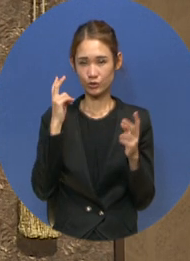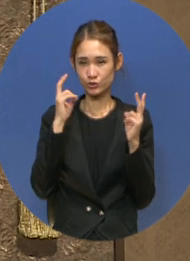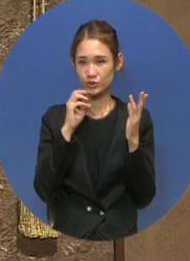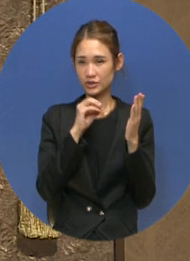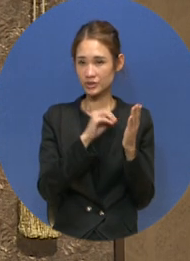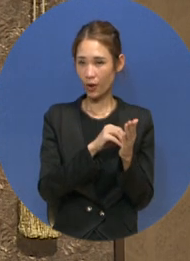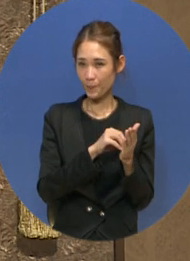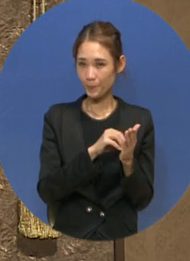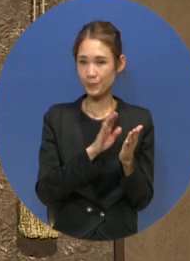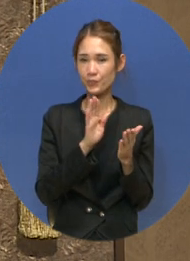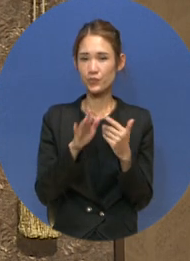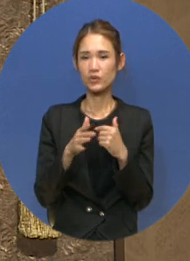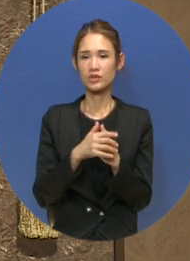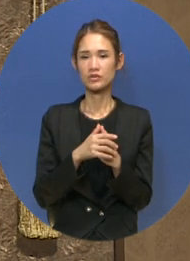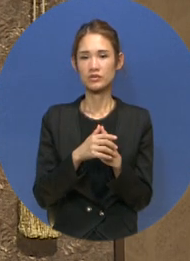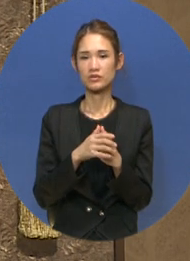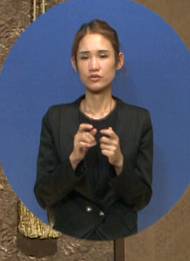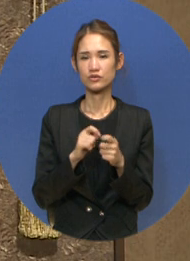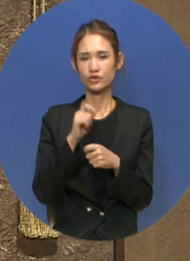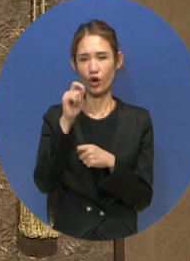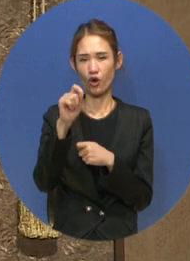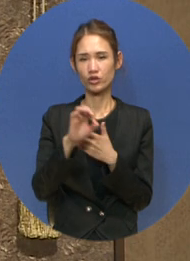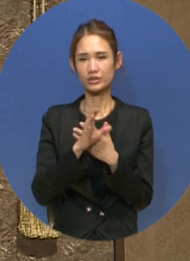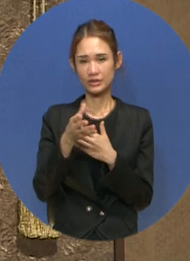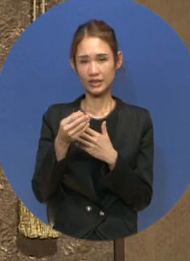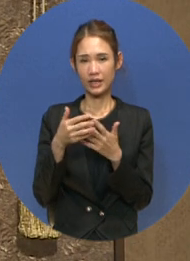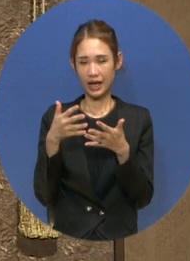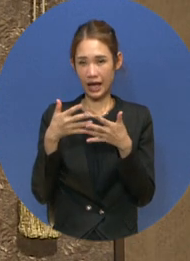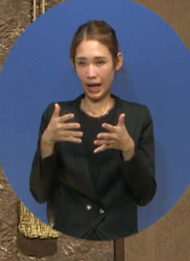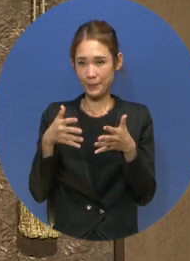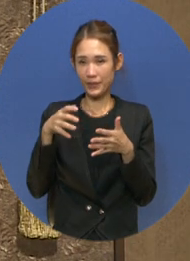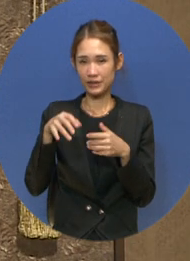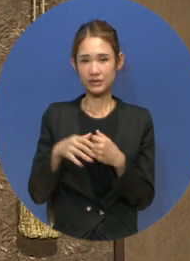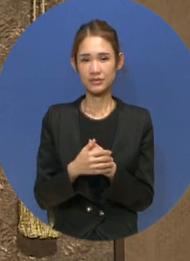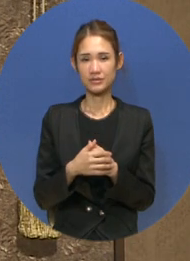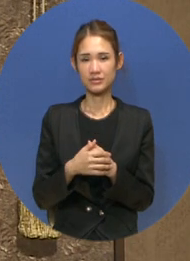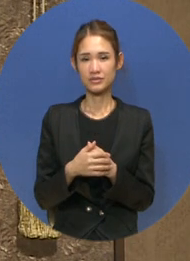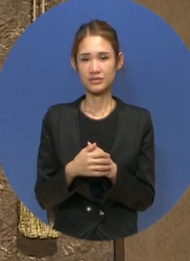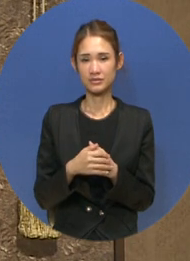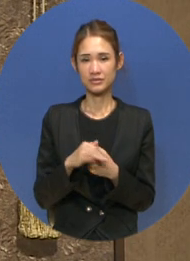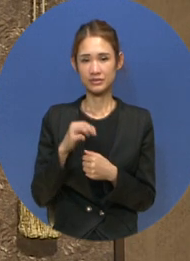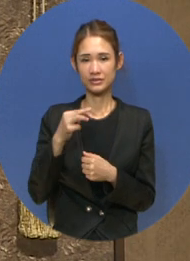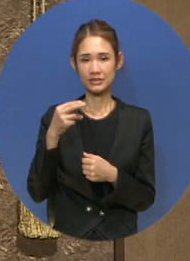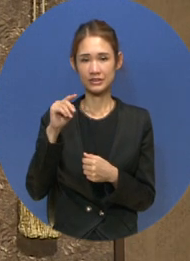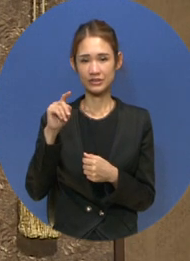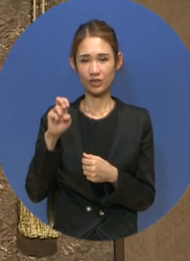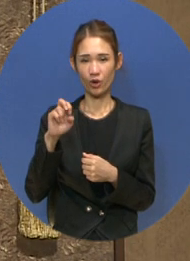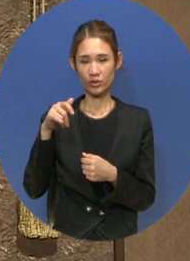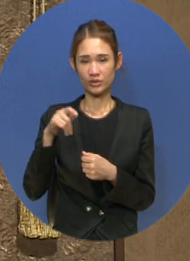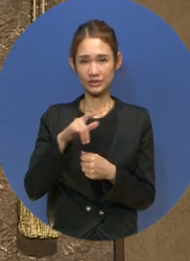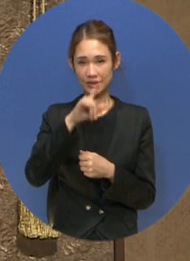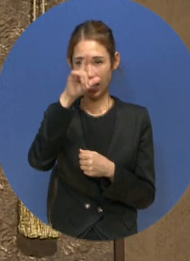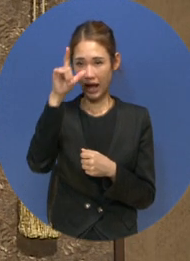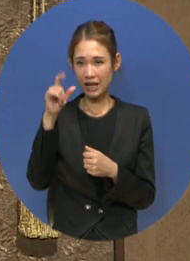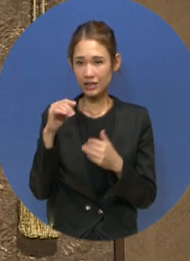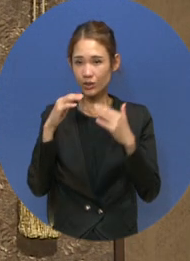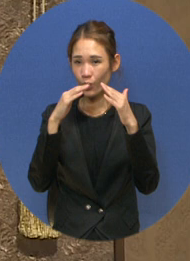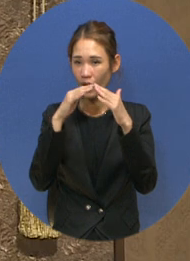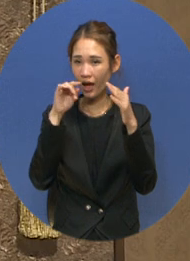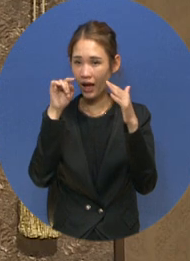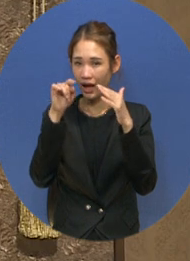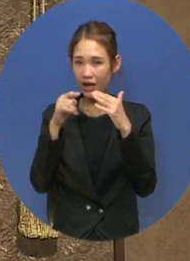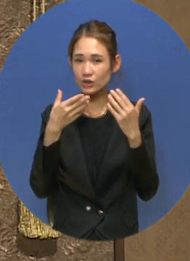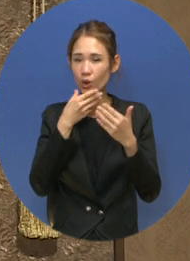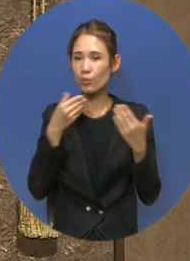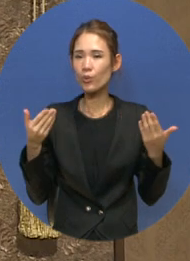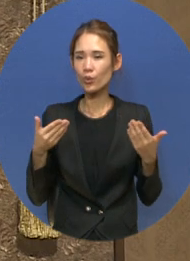되어서 네. 그 영구임대 아파트 단지 그러니까 소위 슬럼 지역이라고 하는 달동네 지역에서 복지관에서